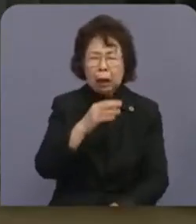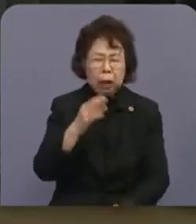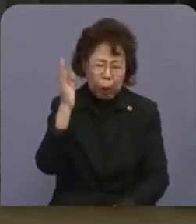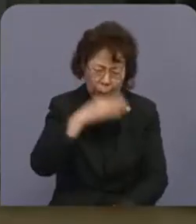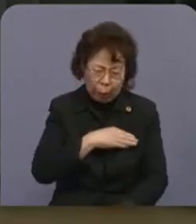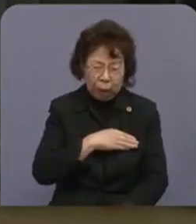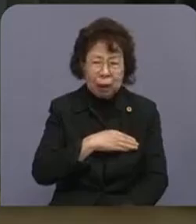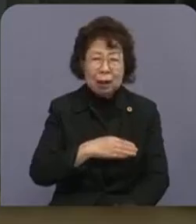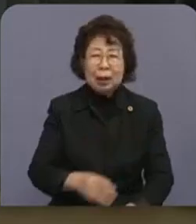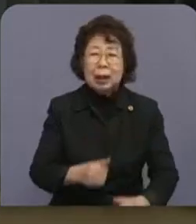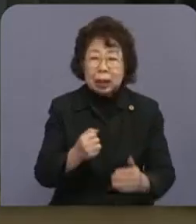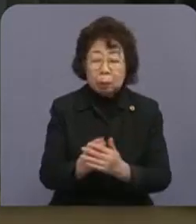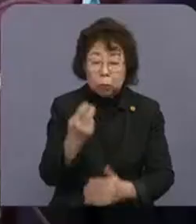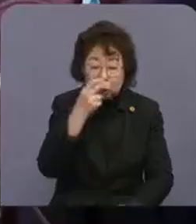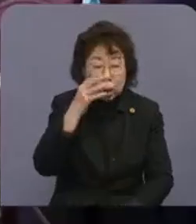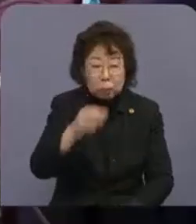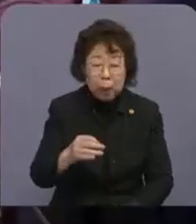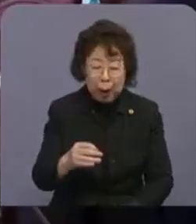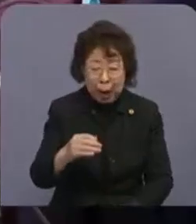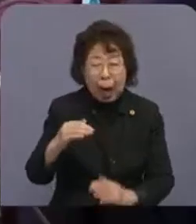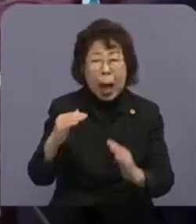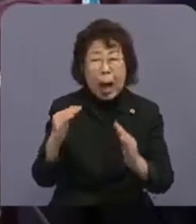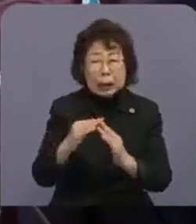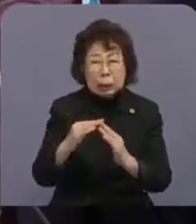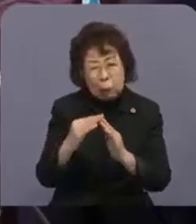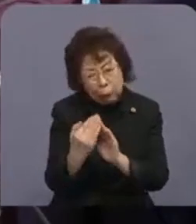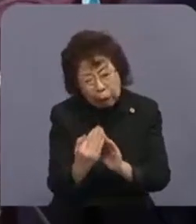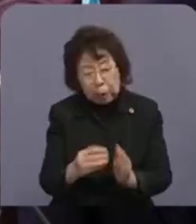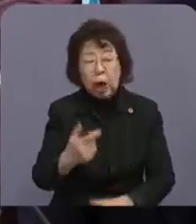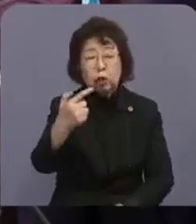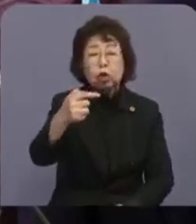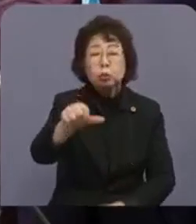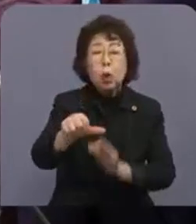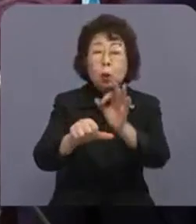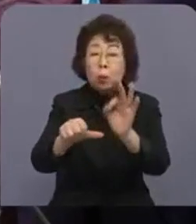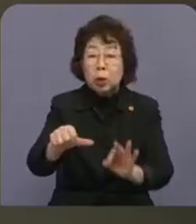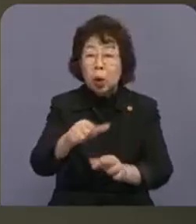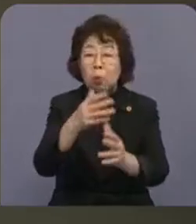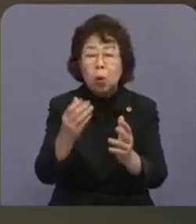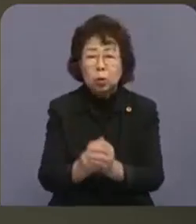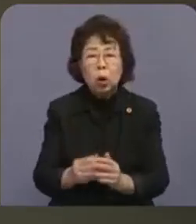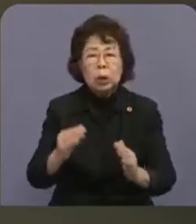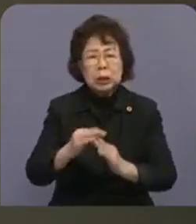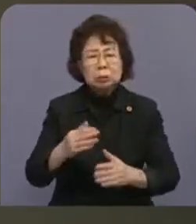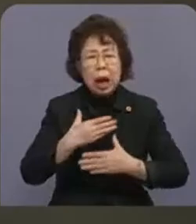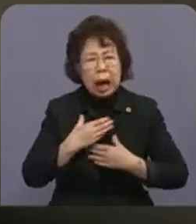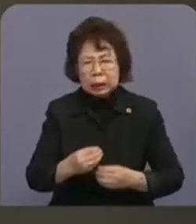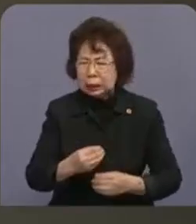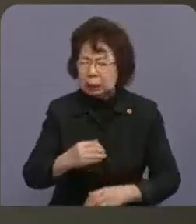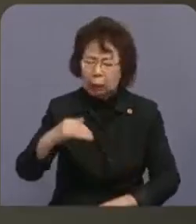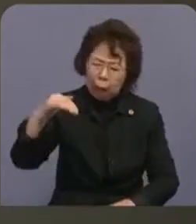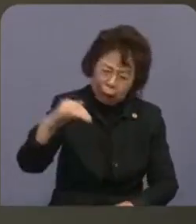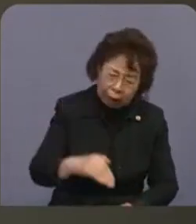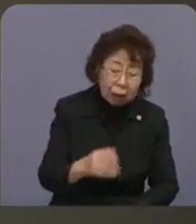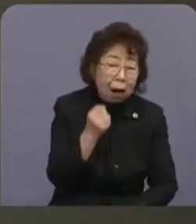환경인데다 조사한 아동 주거빈곤 가구의 65%는 주거 안정성이 낮은